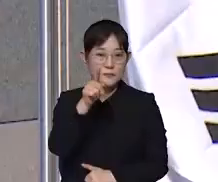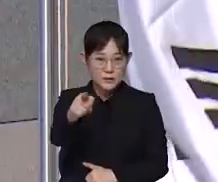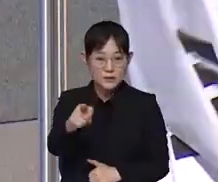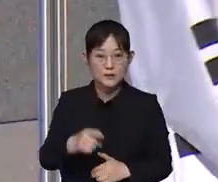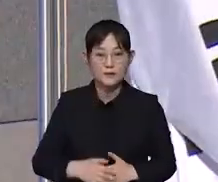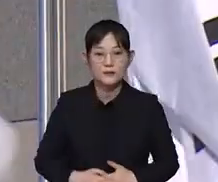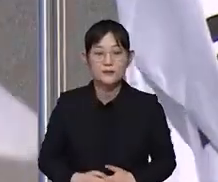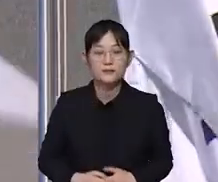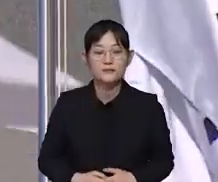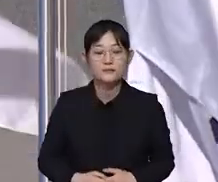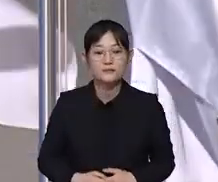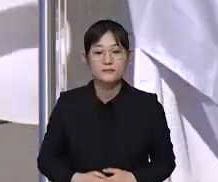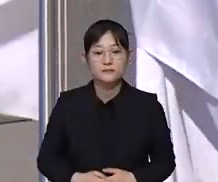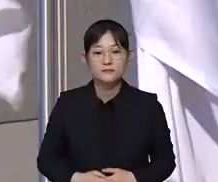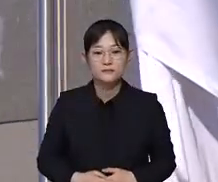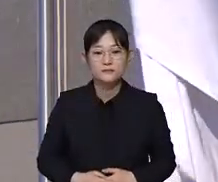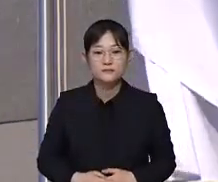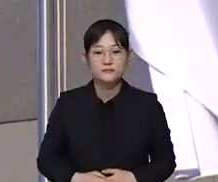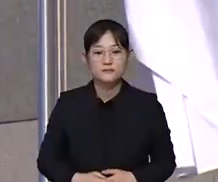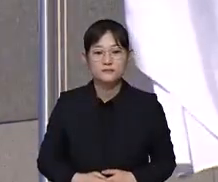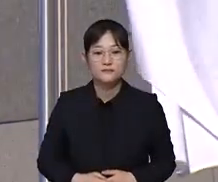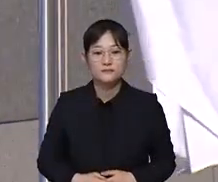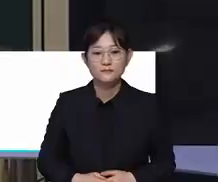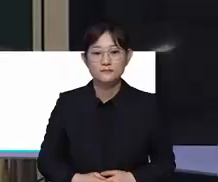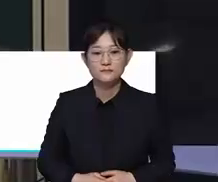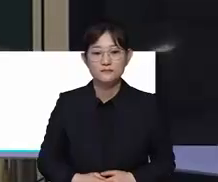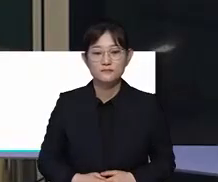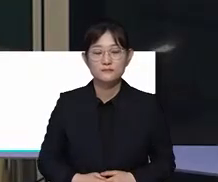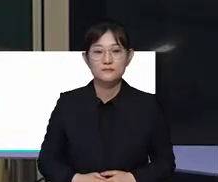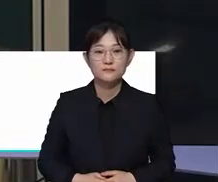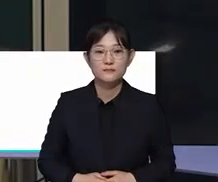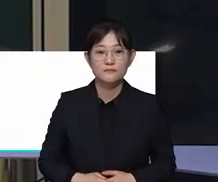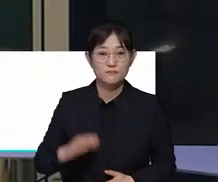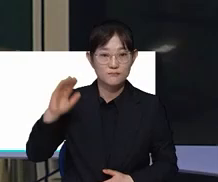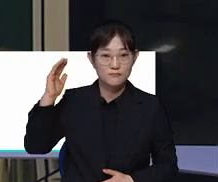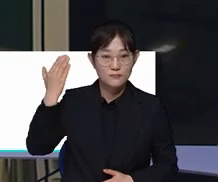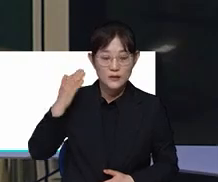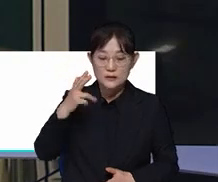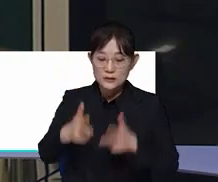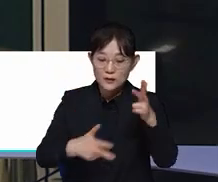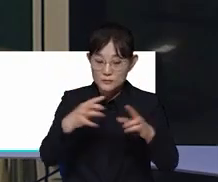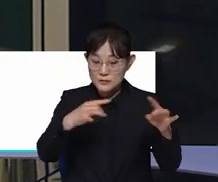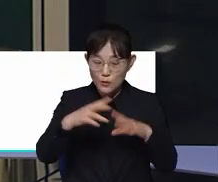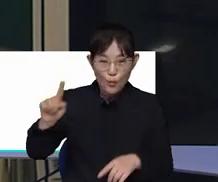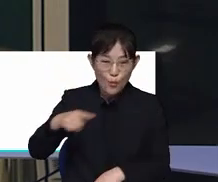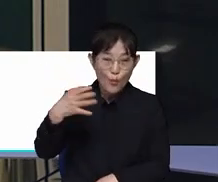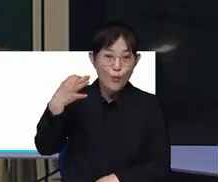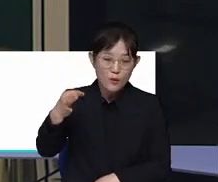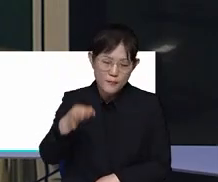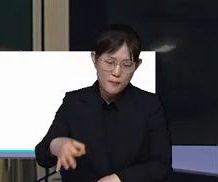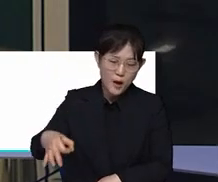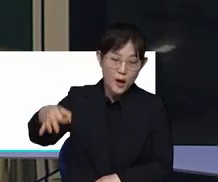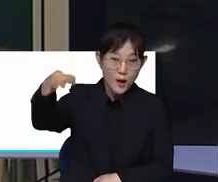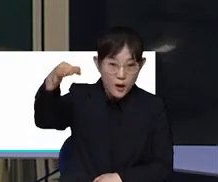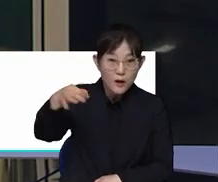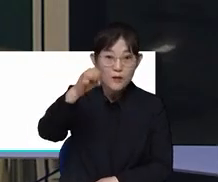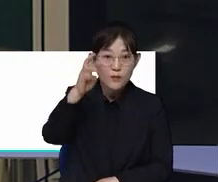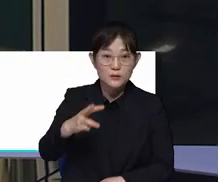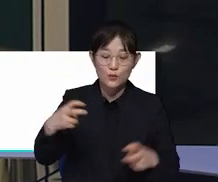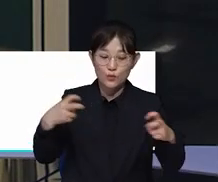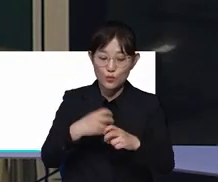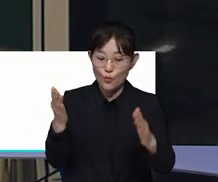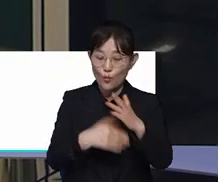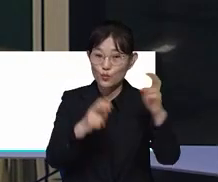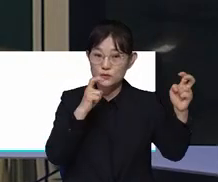제기했습니다. KBC 고울입니다. 최근 산업용 전기요금이 잇따라 인상되며